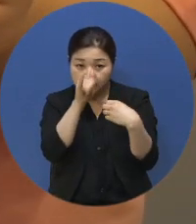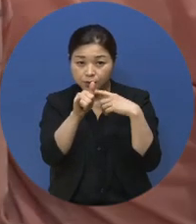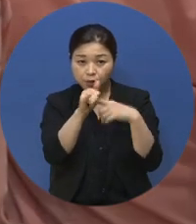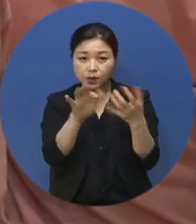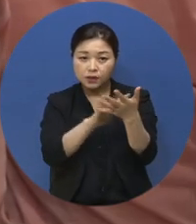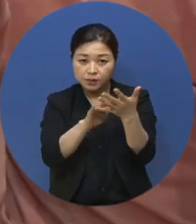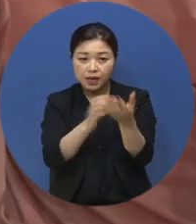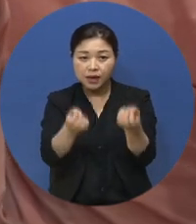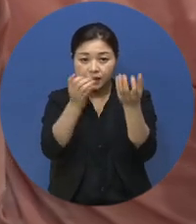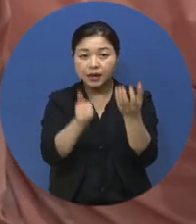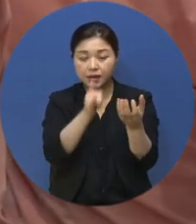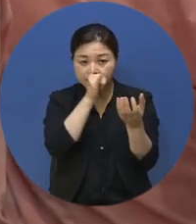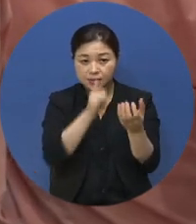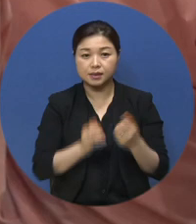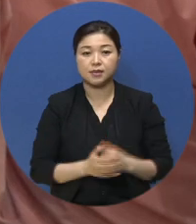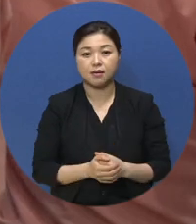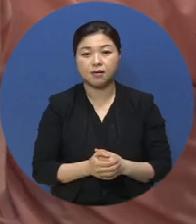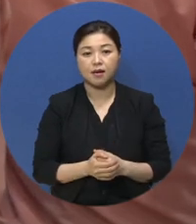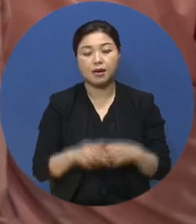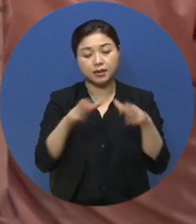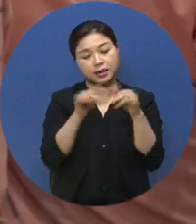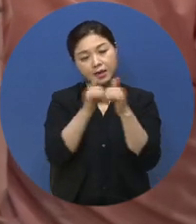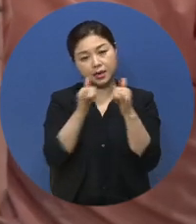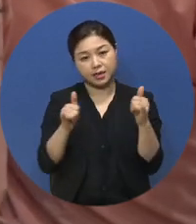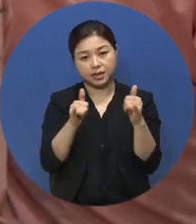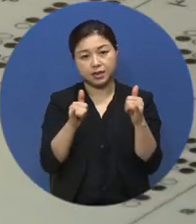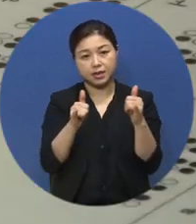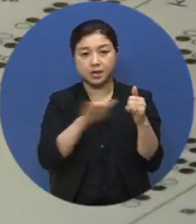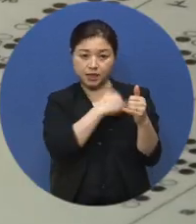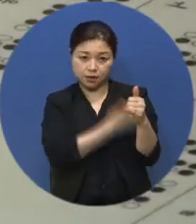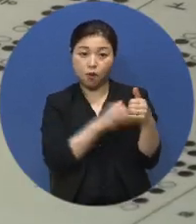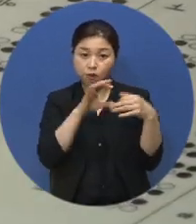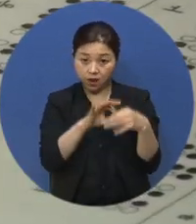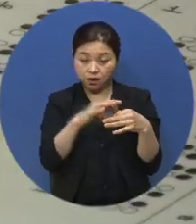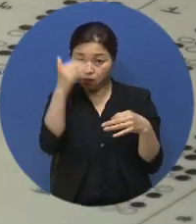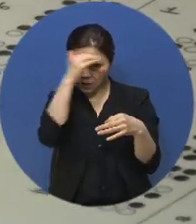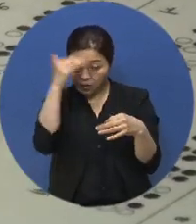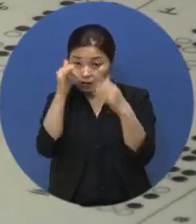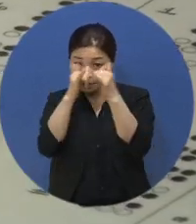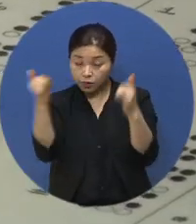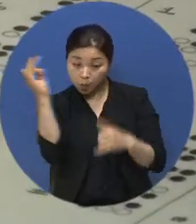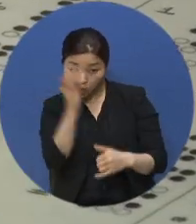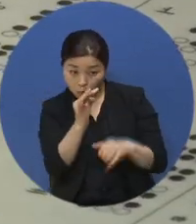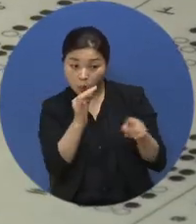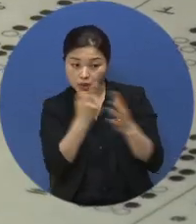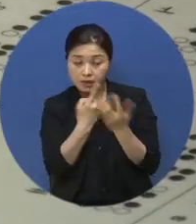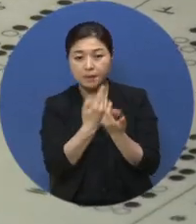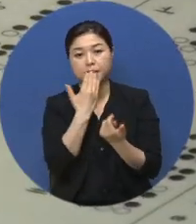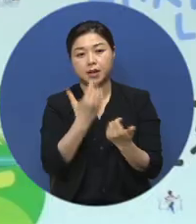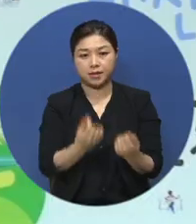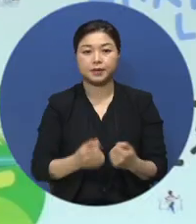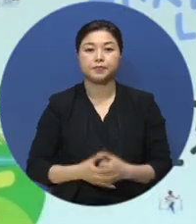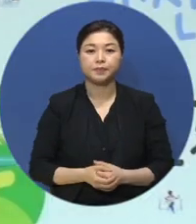진행되어 관람객들이 장애인 인권에 대해 다시 한번 생각해 볼 수 있는 계기를 만들어 주었습니다.